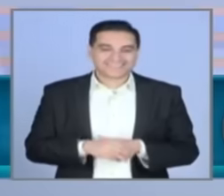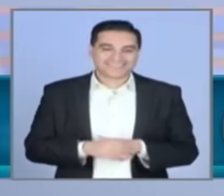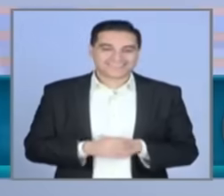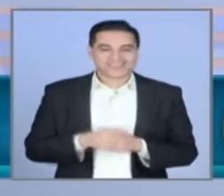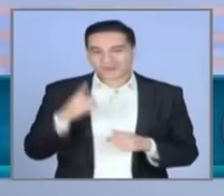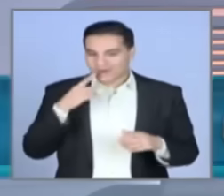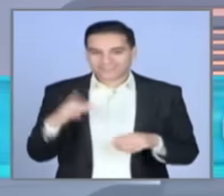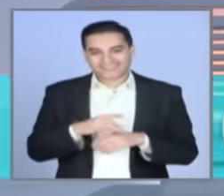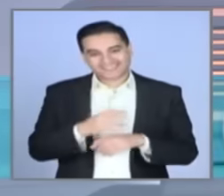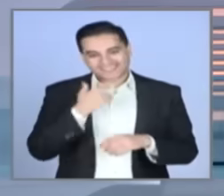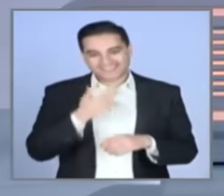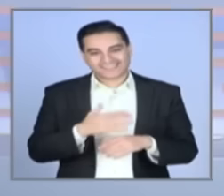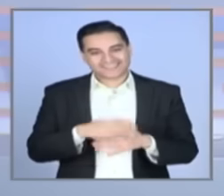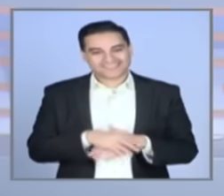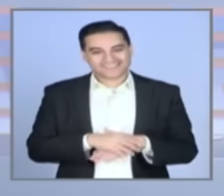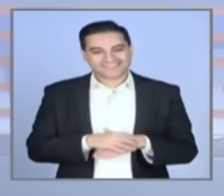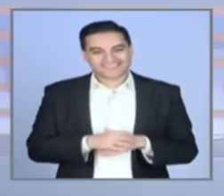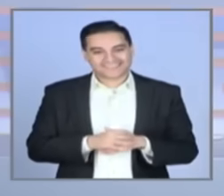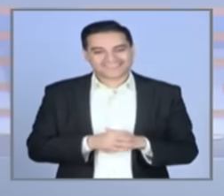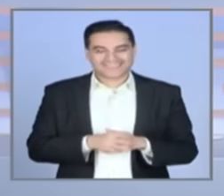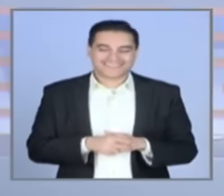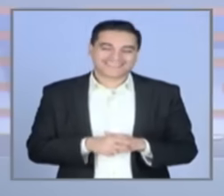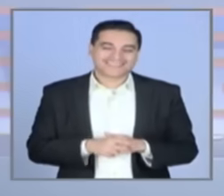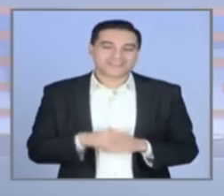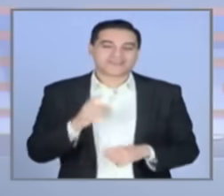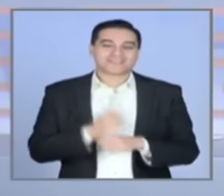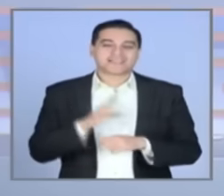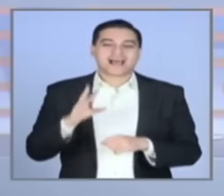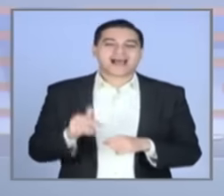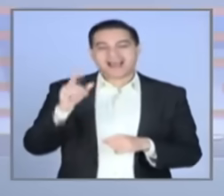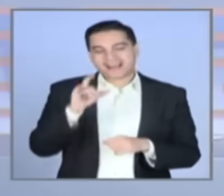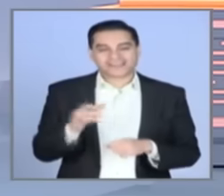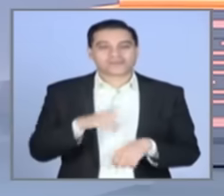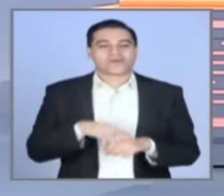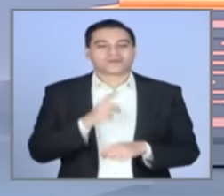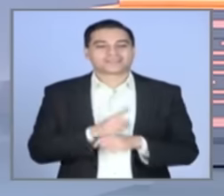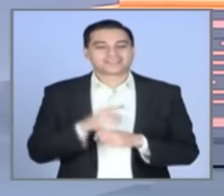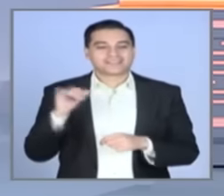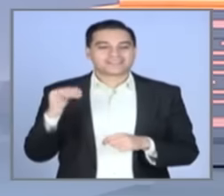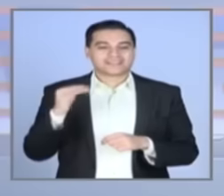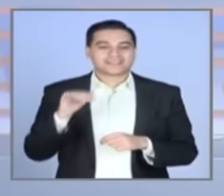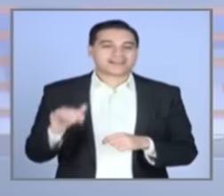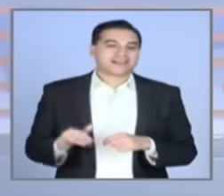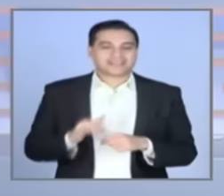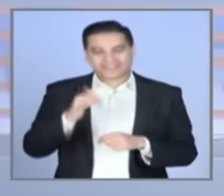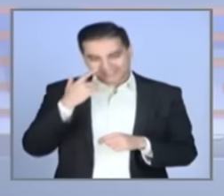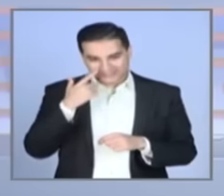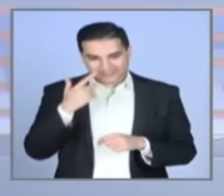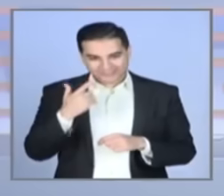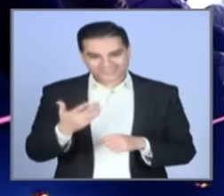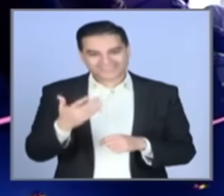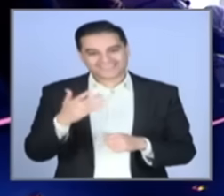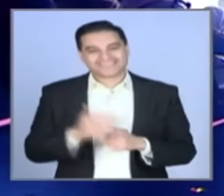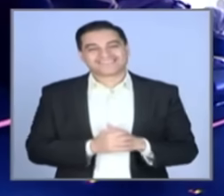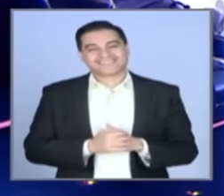قولي لها هارد لك بقى. هارد لك. دلوقتي الاستاذ هاني والاستاذ يحيى. الاستاذ يحيى واستاذ هاني، السؤال الثاني